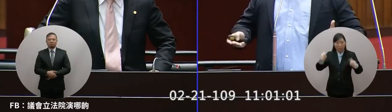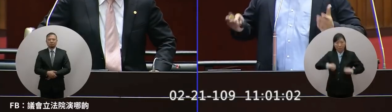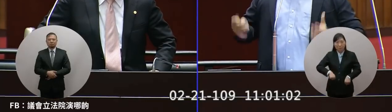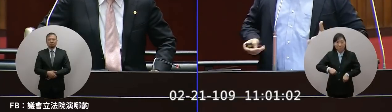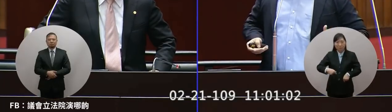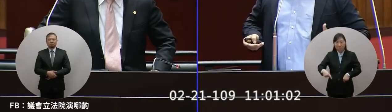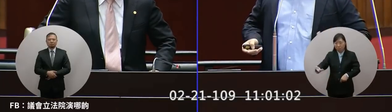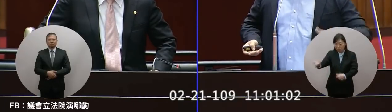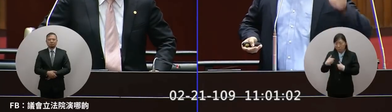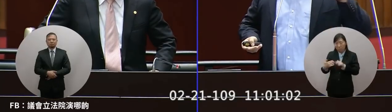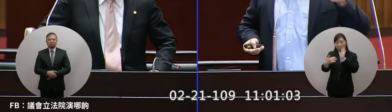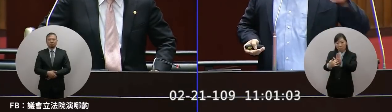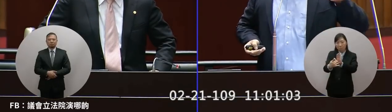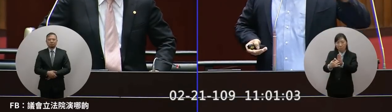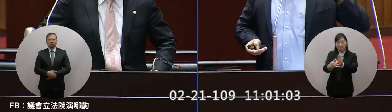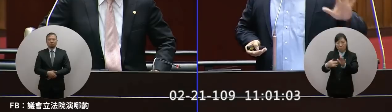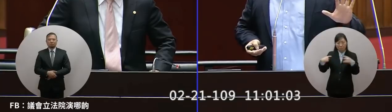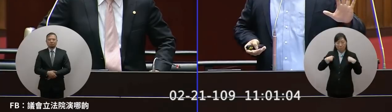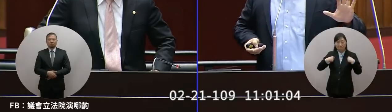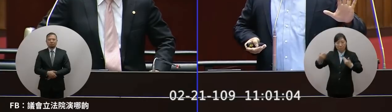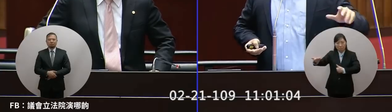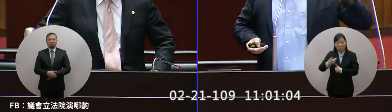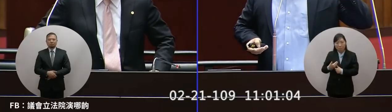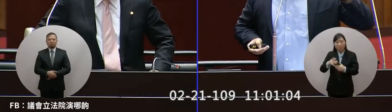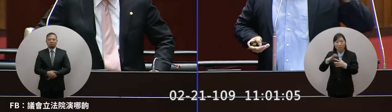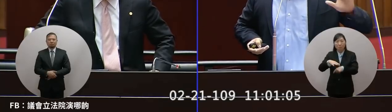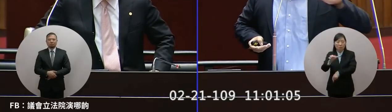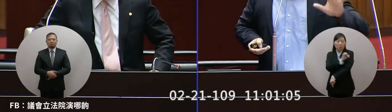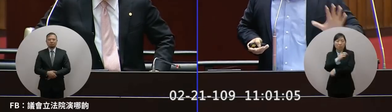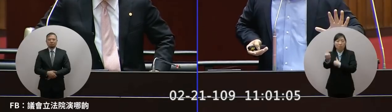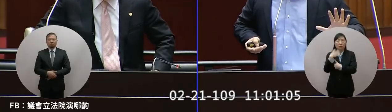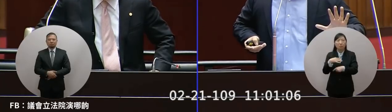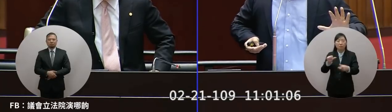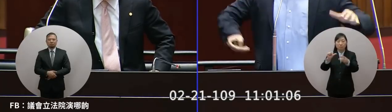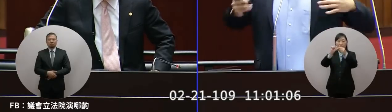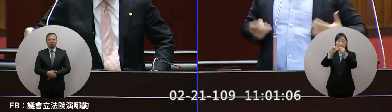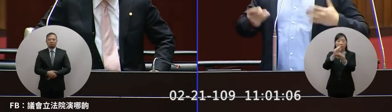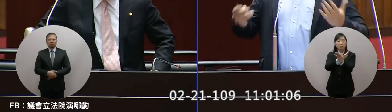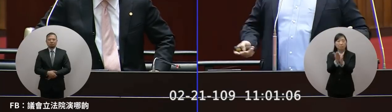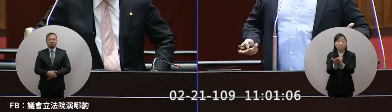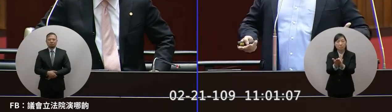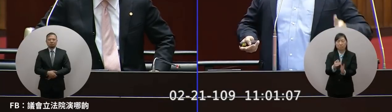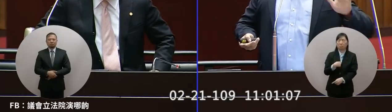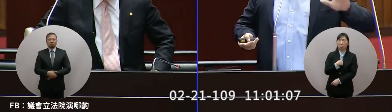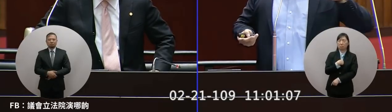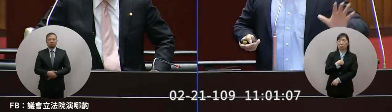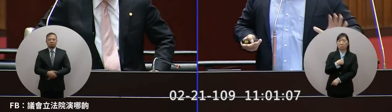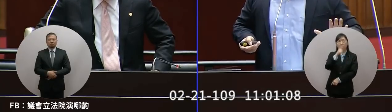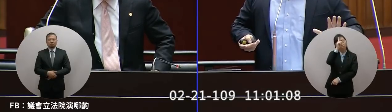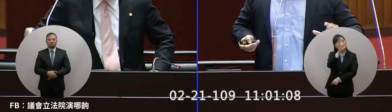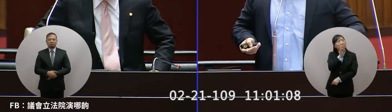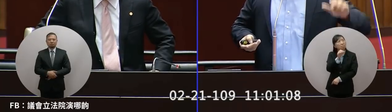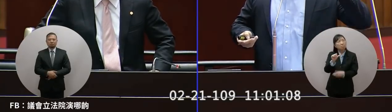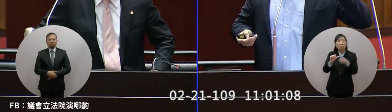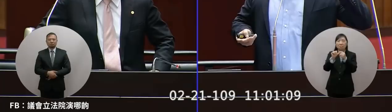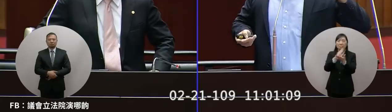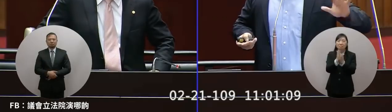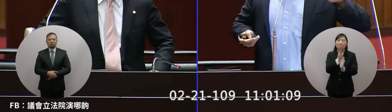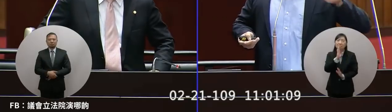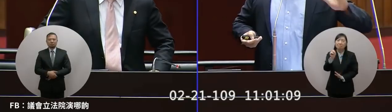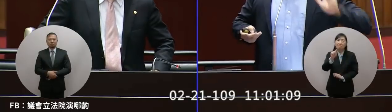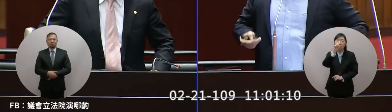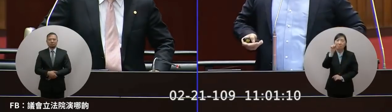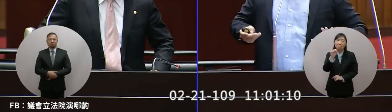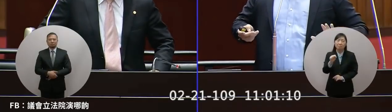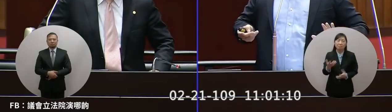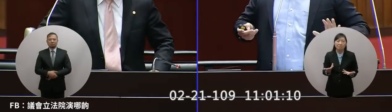他当场的回答是说，因为第五类，伊就甲讲第五类，啊，咱当然唔知影讲什么叫做第五类嘛，哈，伊讲什